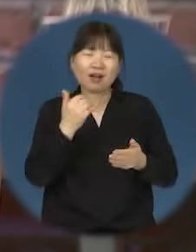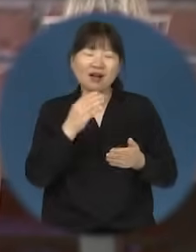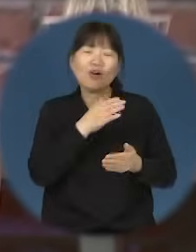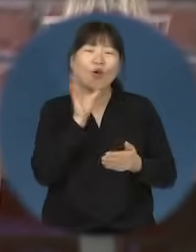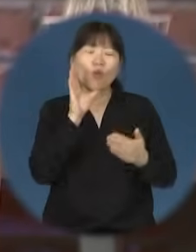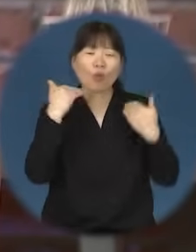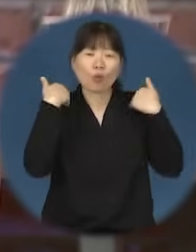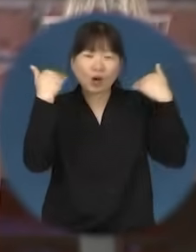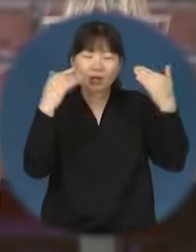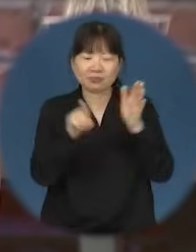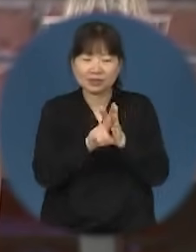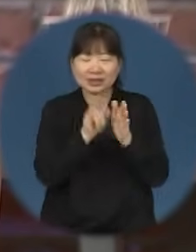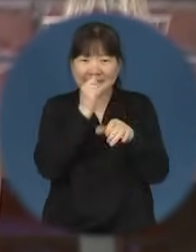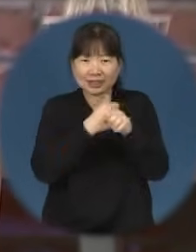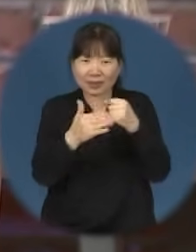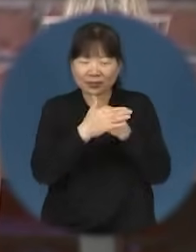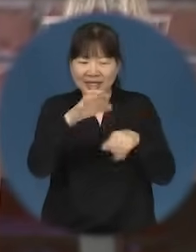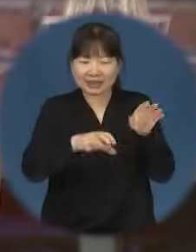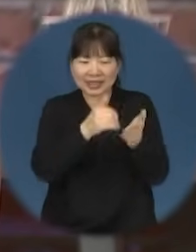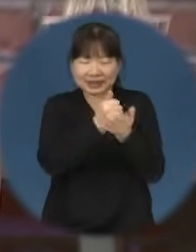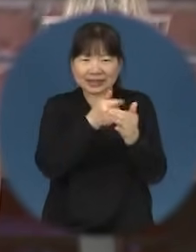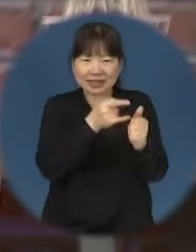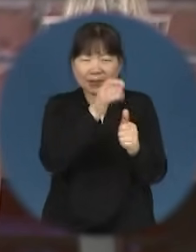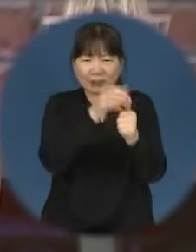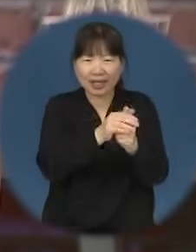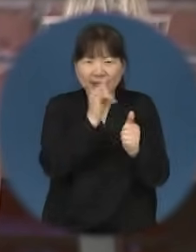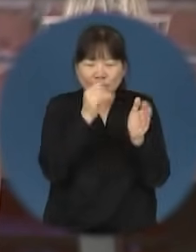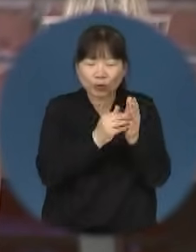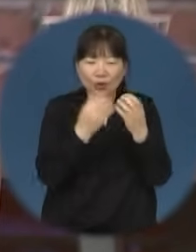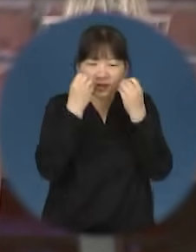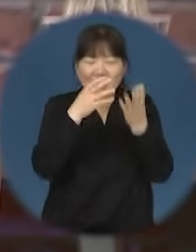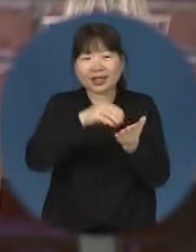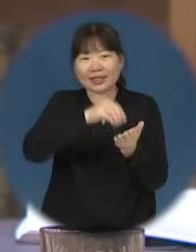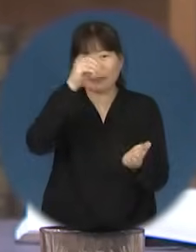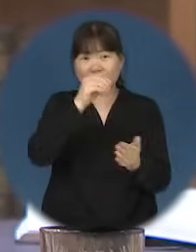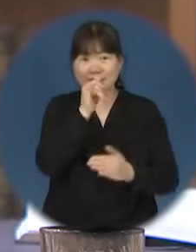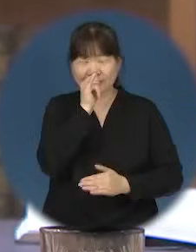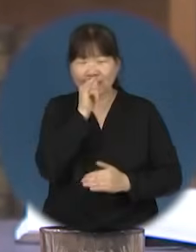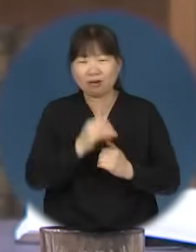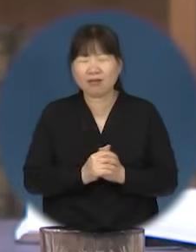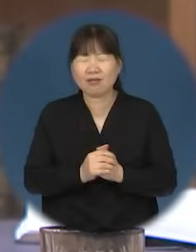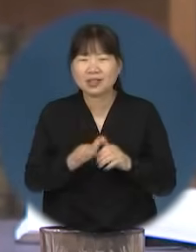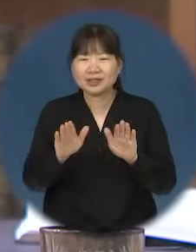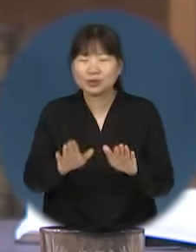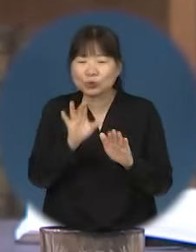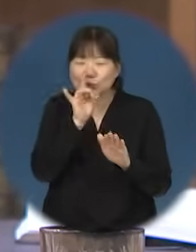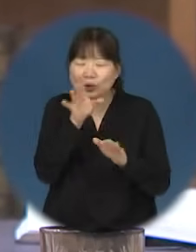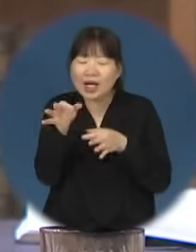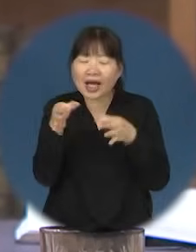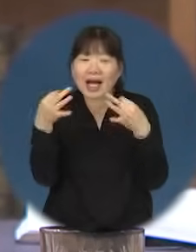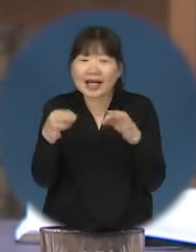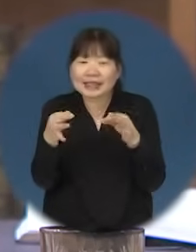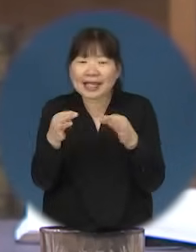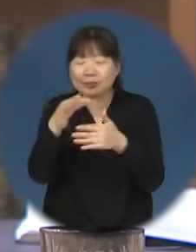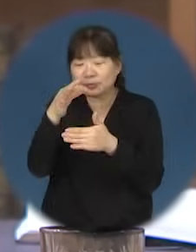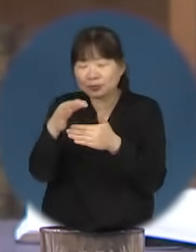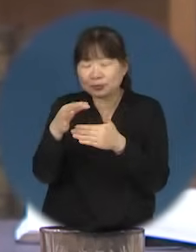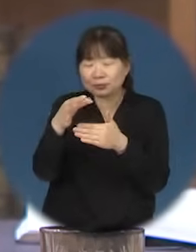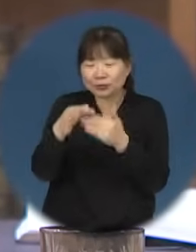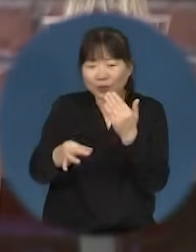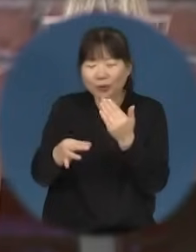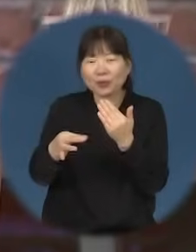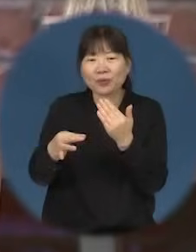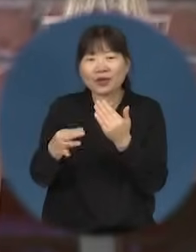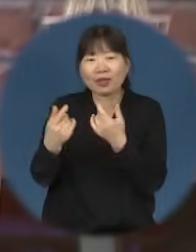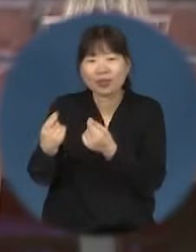어른이시고 예. 믿을만 하니까 이장님한테 이제 맡기고 새 카피를 가졌단 말이에요. 그게 지금 중앙은행 시스템인 맞습니다. 거고 그런 거죠. 근데